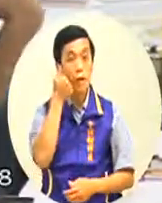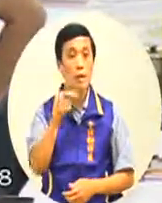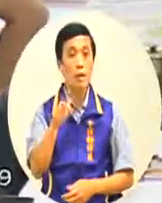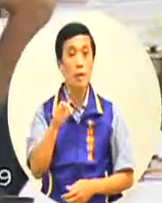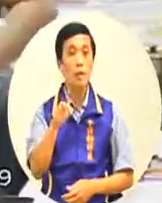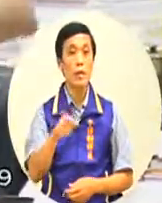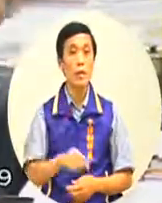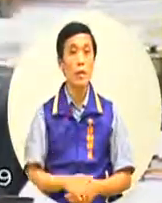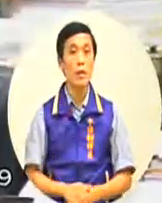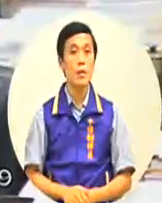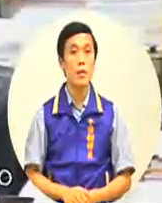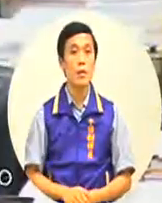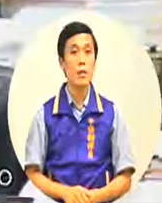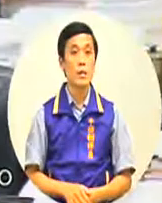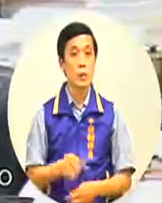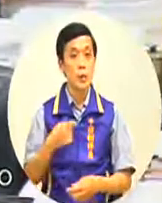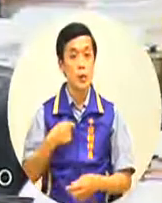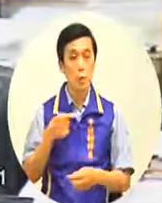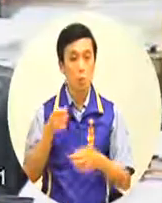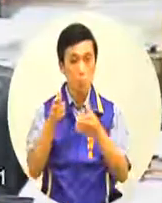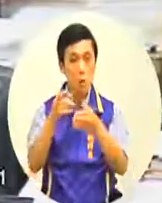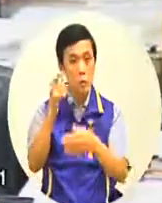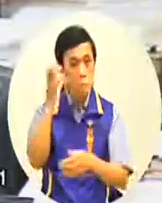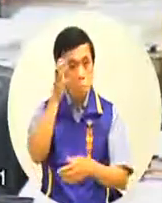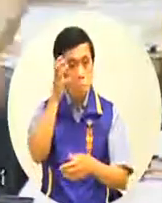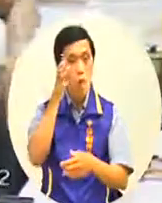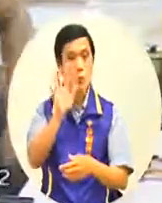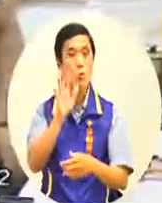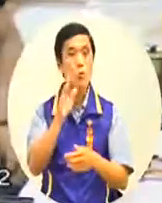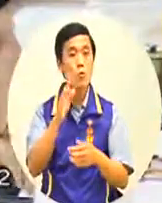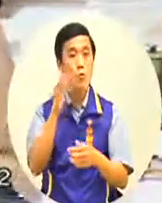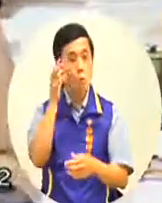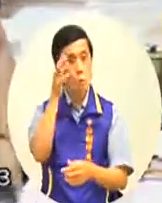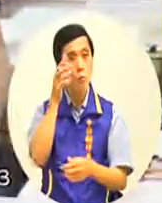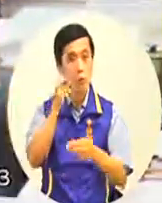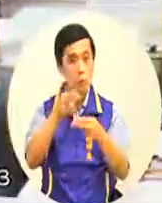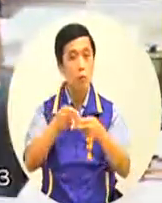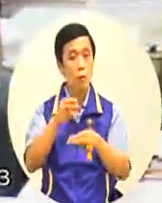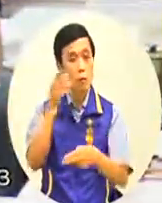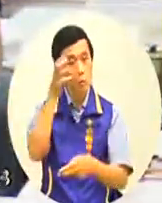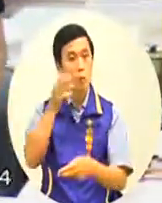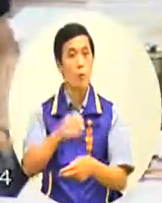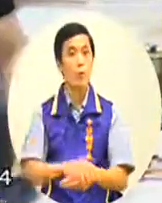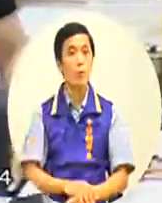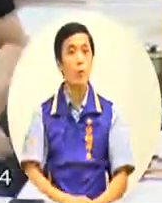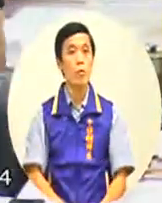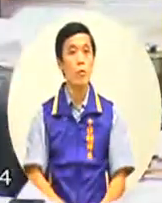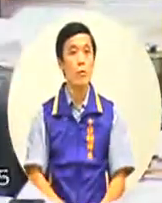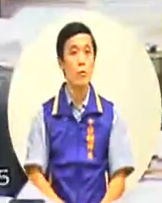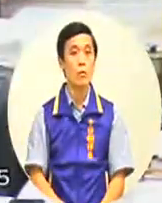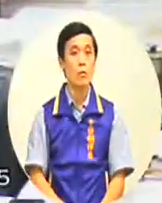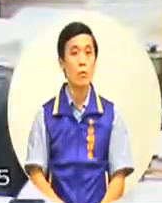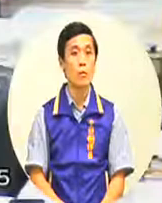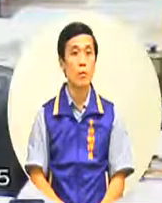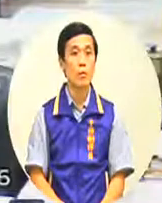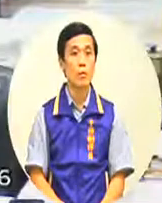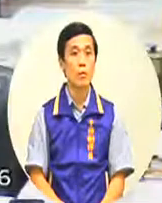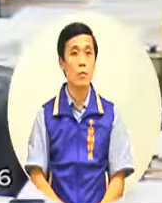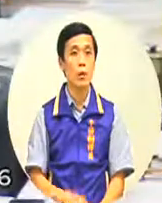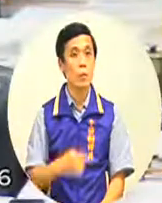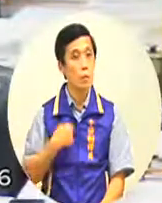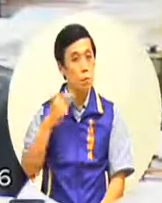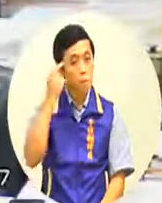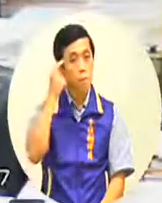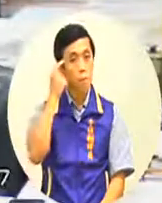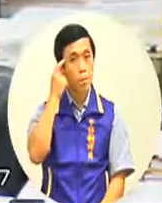新的局长在这里啊，当然有些期待。那旁边的是，对不起。那我想现